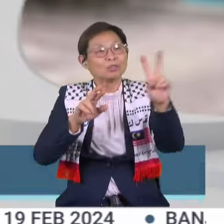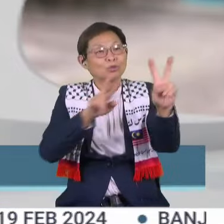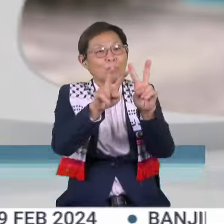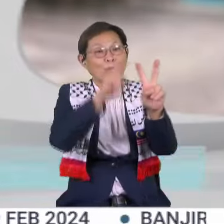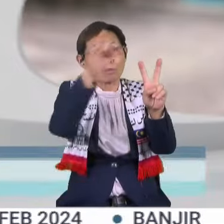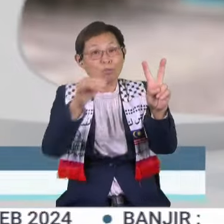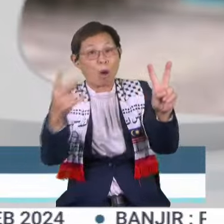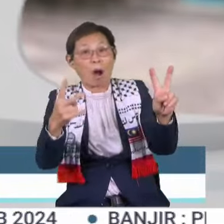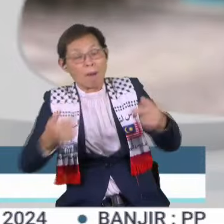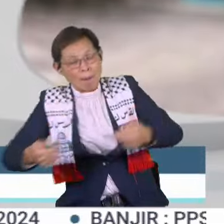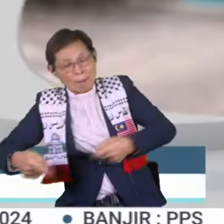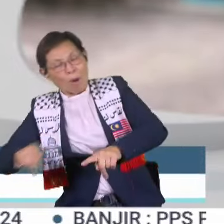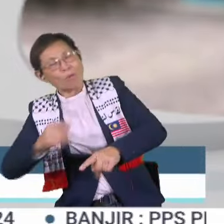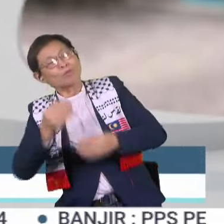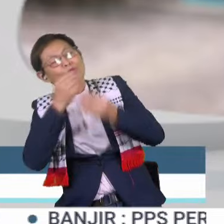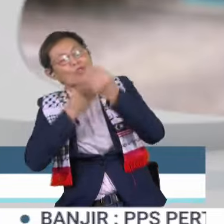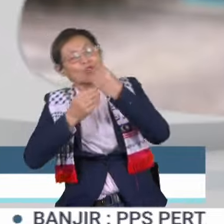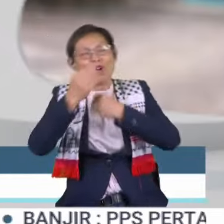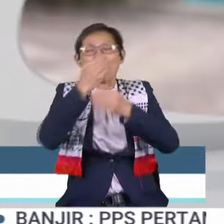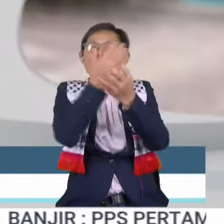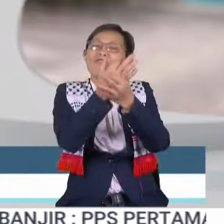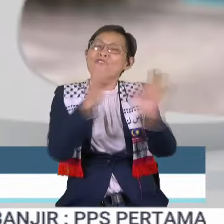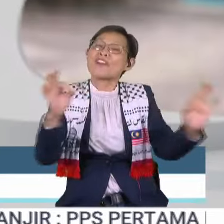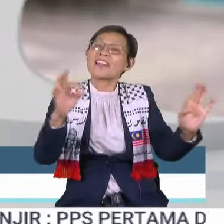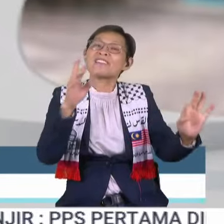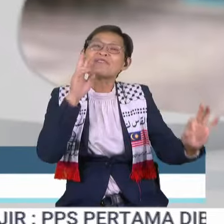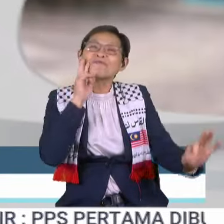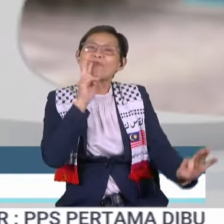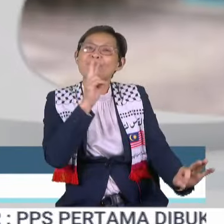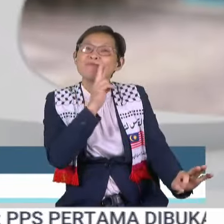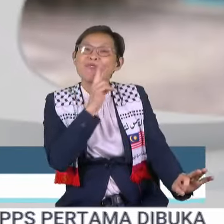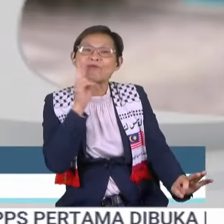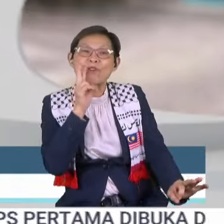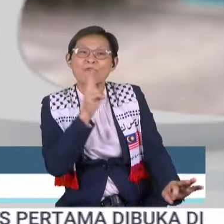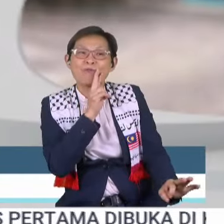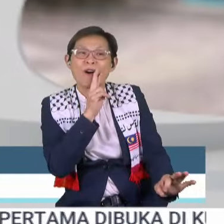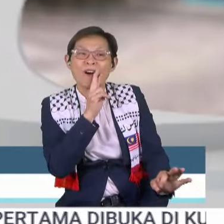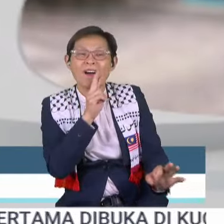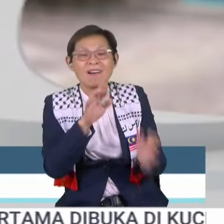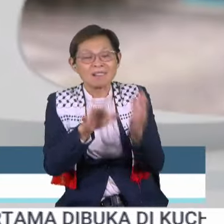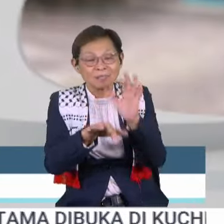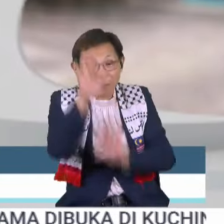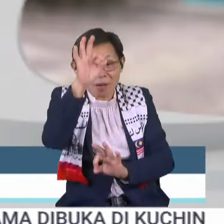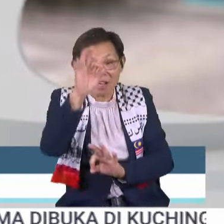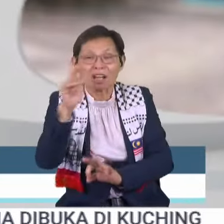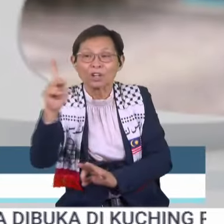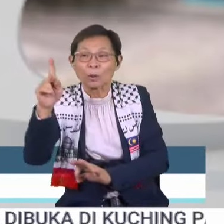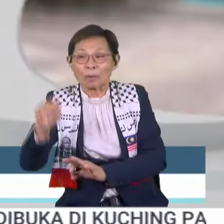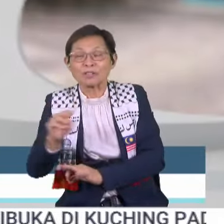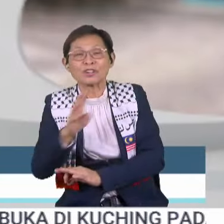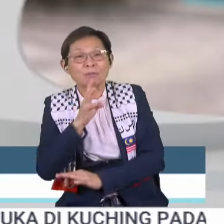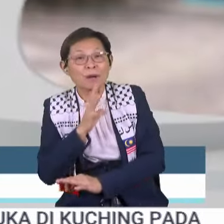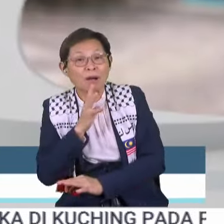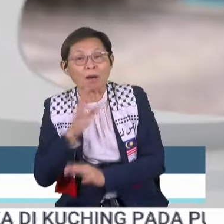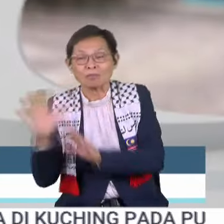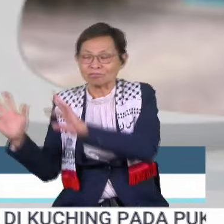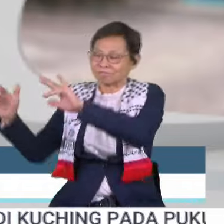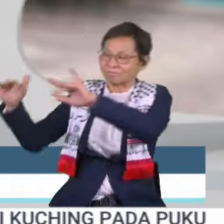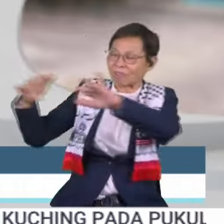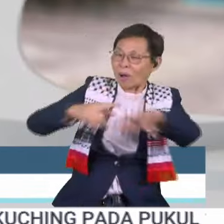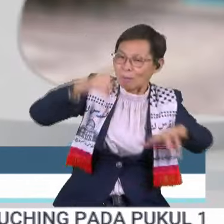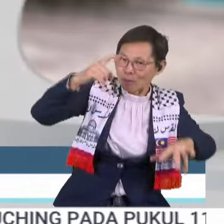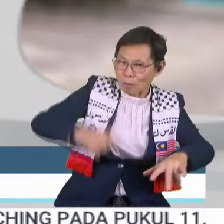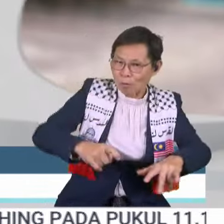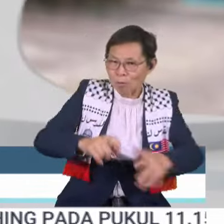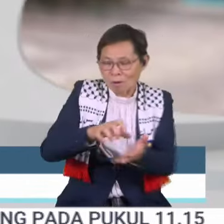Februari ini berpeluang menikmati makanan percuma di restoran-restoran terpilih Ketua menteri Datuk Abdul R yusof berkata pengunjung hanya perlu